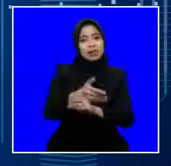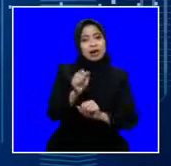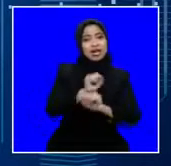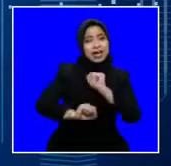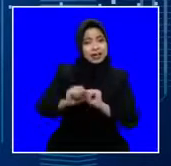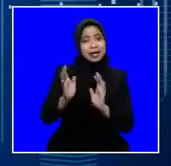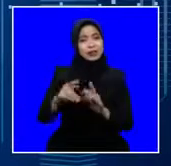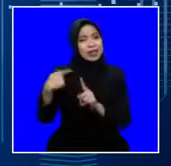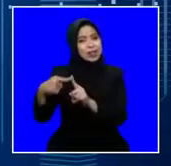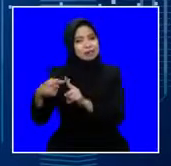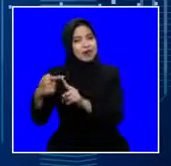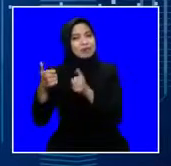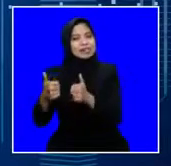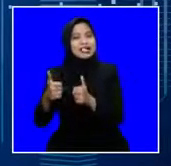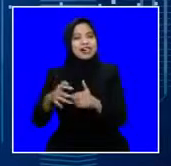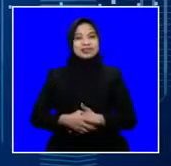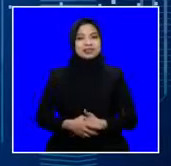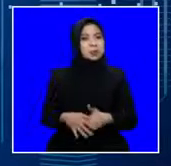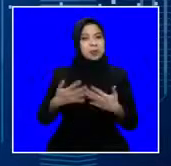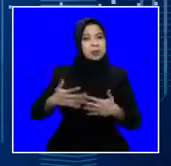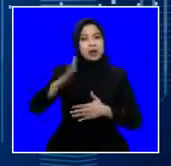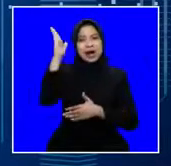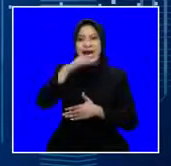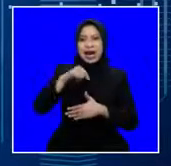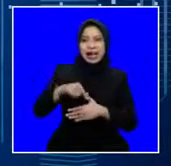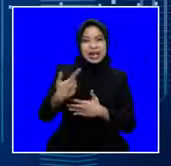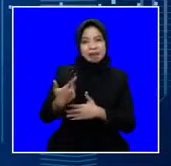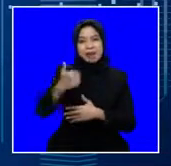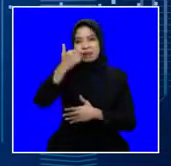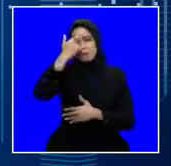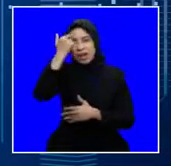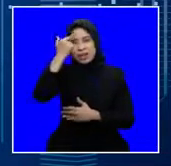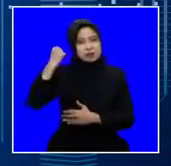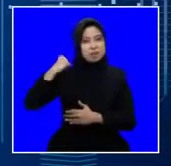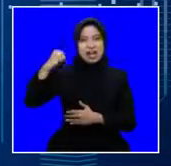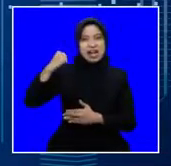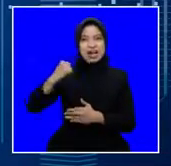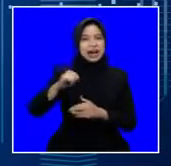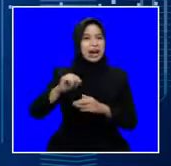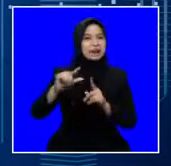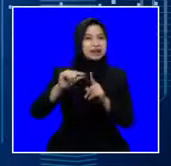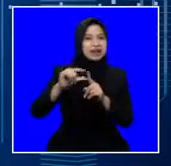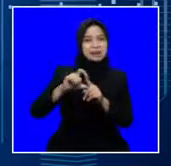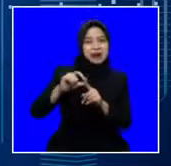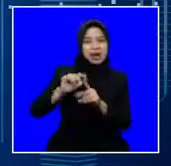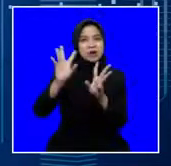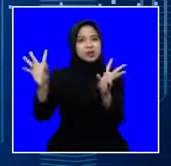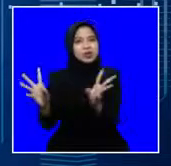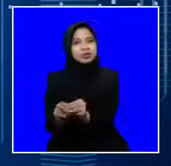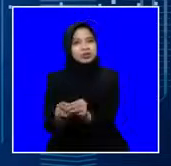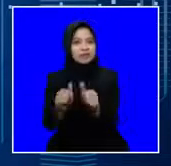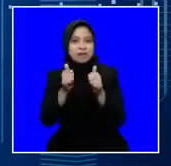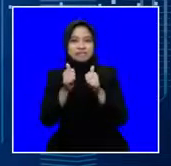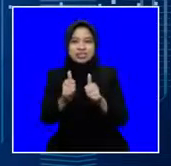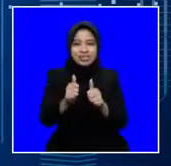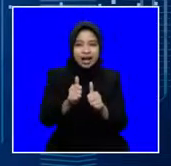Jadi benar-benar esensi daripada hari ini adalah kemerdekaan dana LPDP untuk menjadi lebih inklusif,